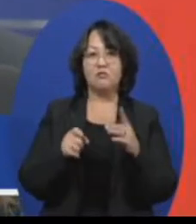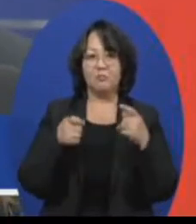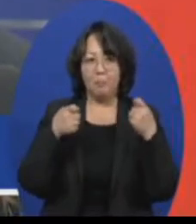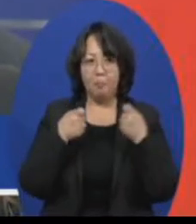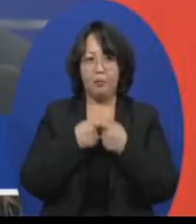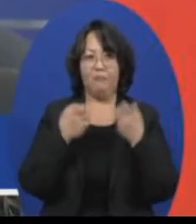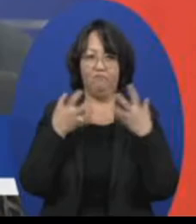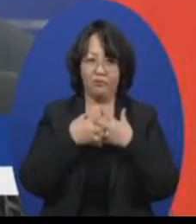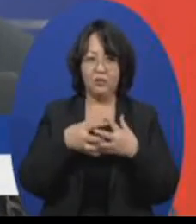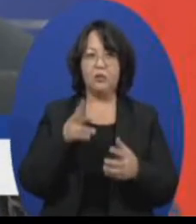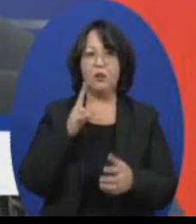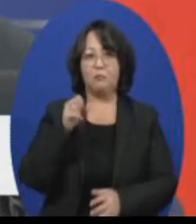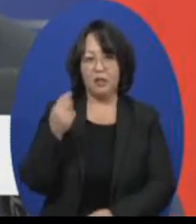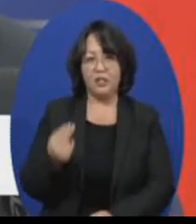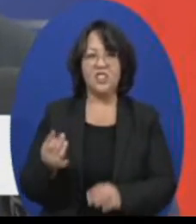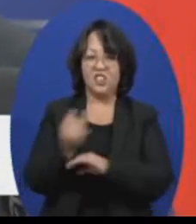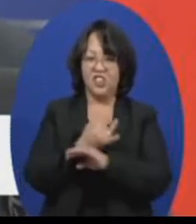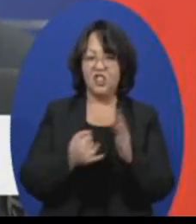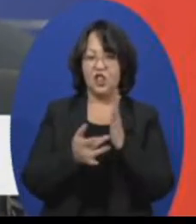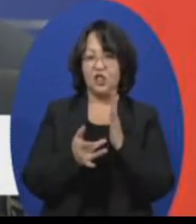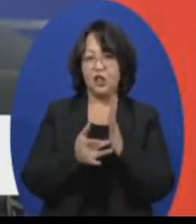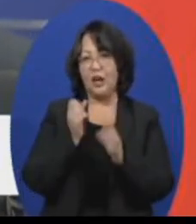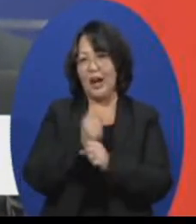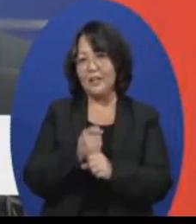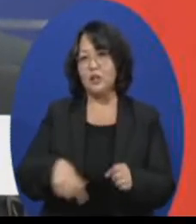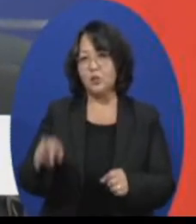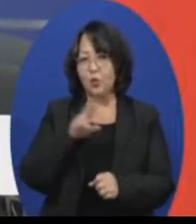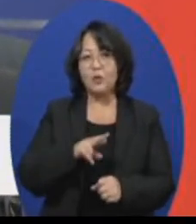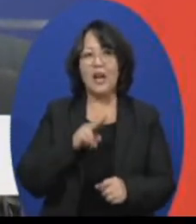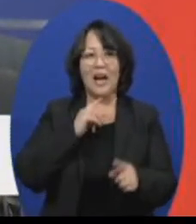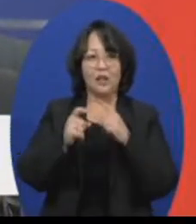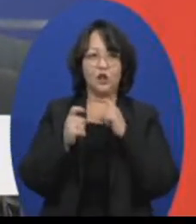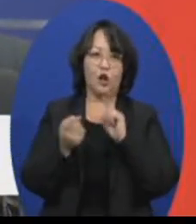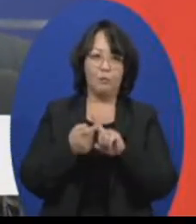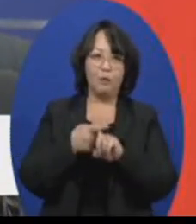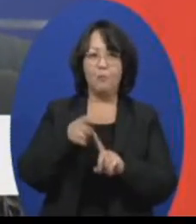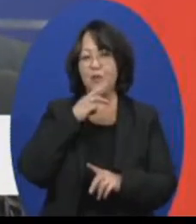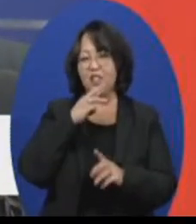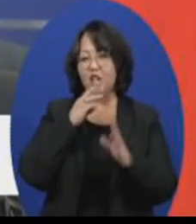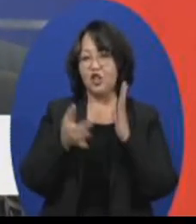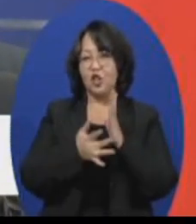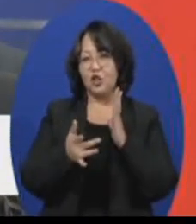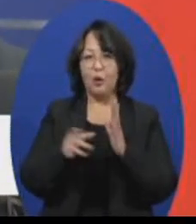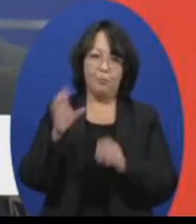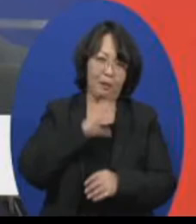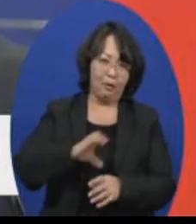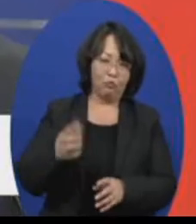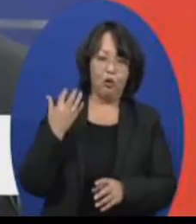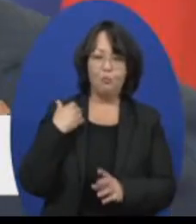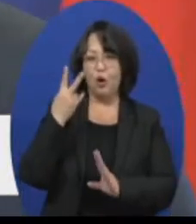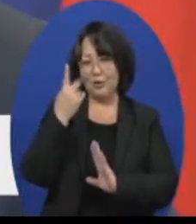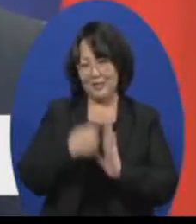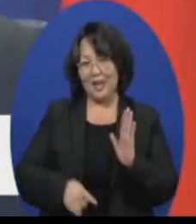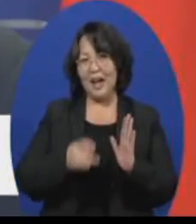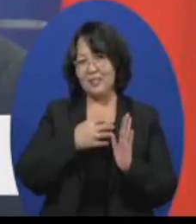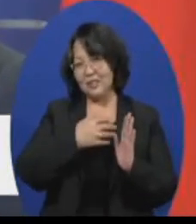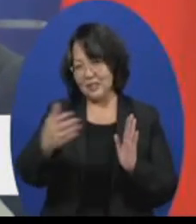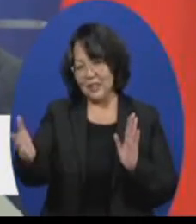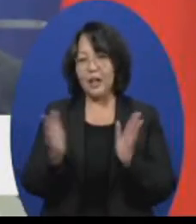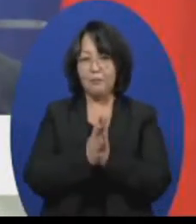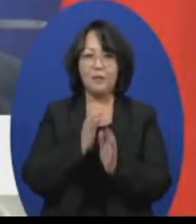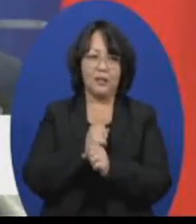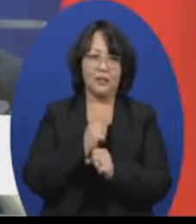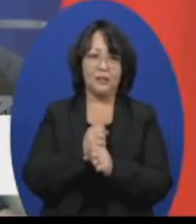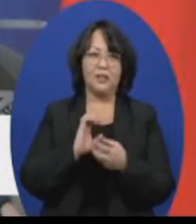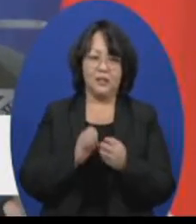юм. Тиймээс корпорацийн инженер технологийн ажилтнууд харилцаа холбоо мэдээлэл технологийн газартаа өнгөрсөн 2 дугаар сараас эхлэн